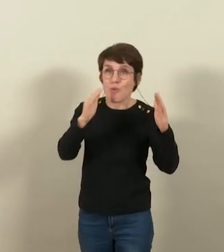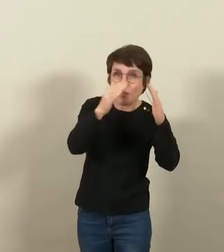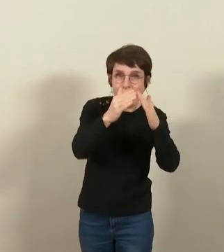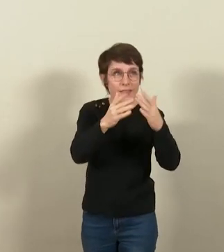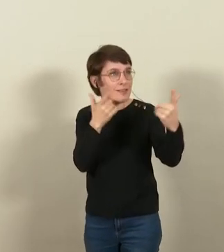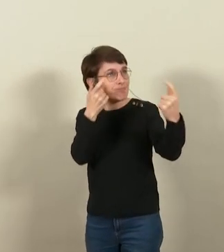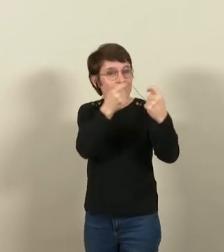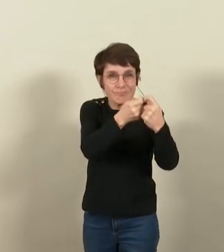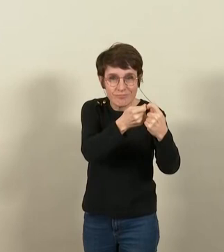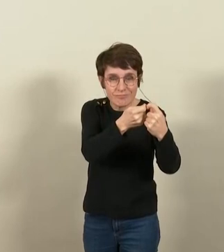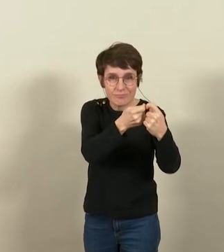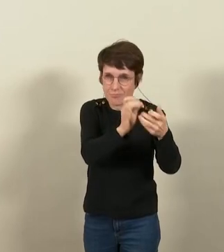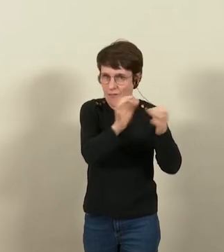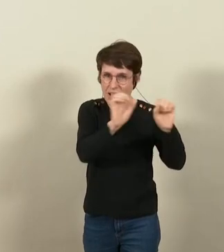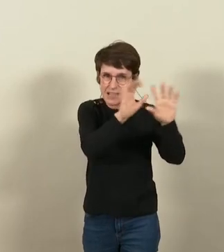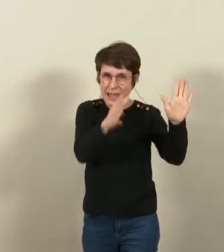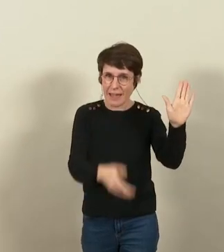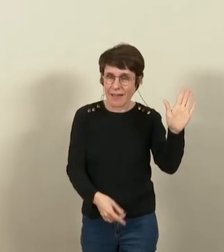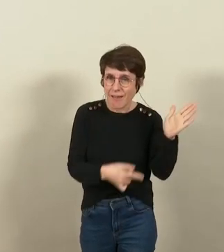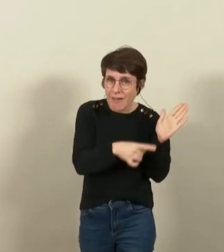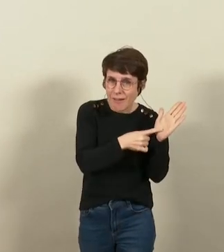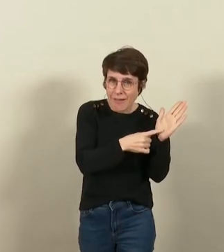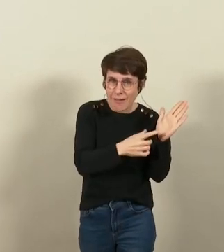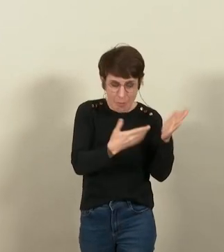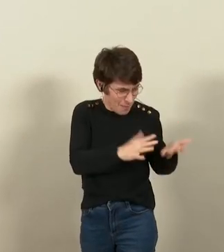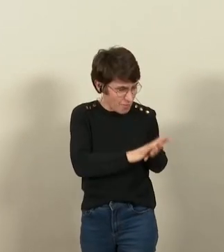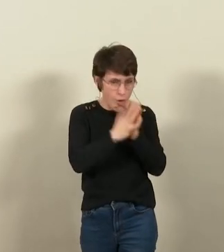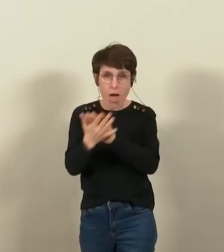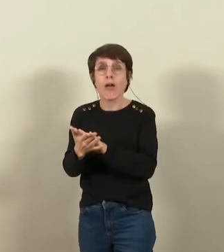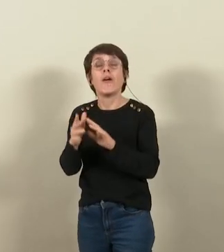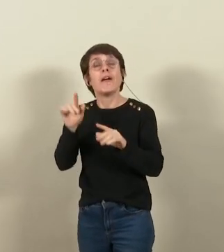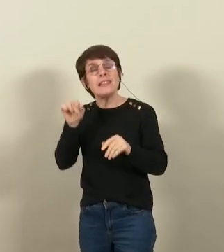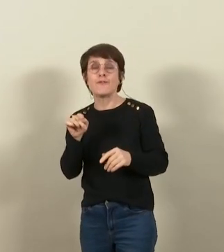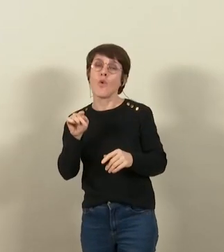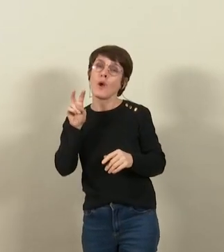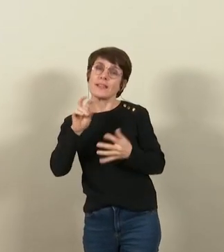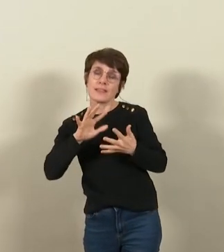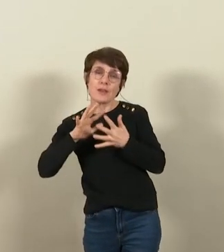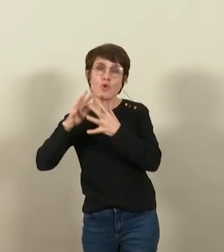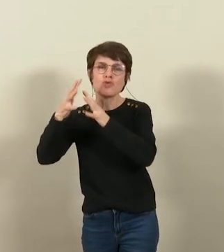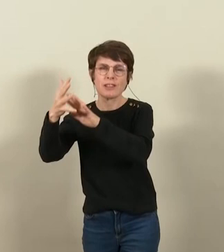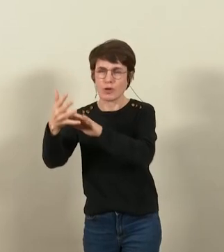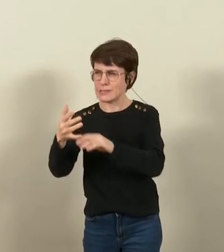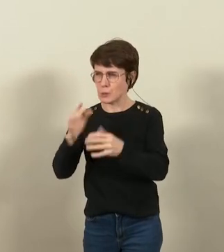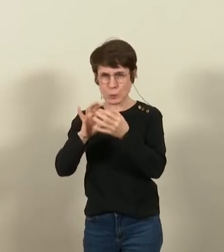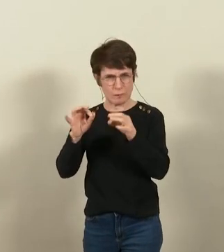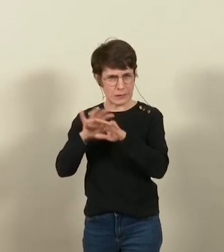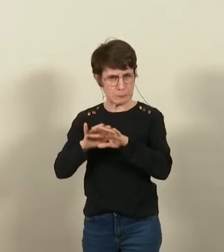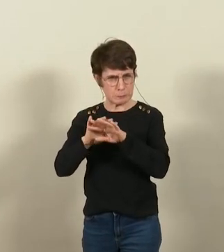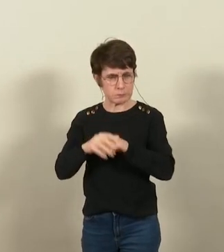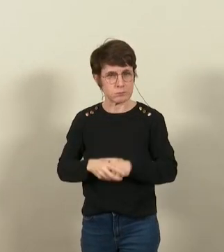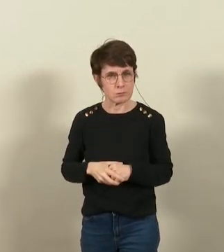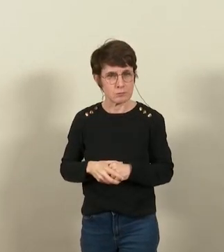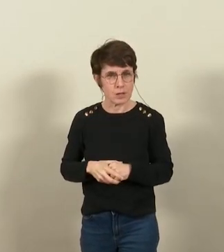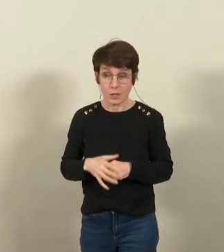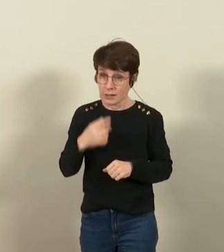montagne c'était tout de même plus clair que la transition écologique donc voilà dans le même temps va accentuer donc